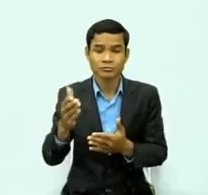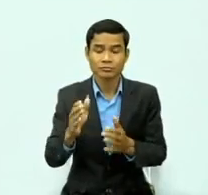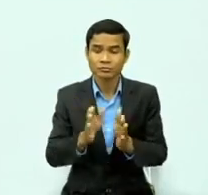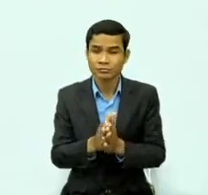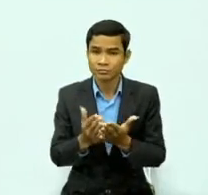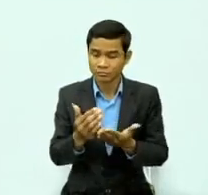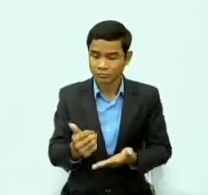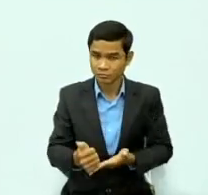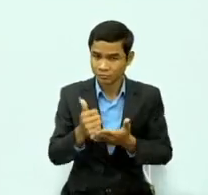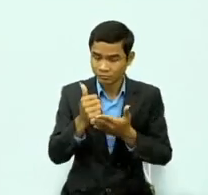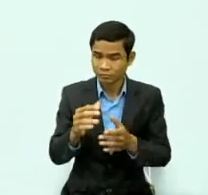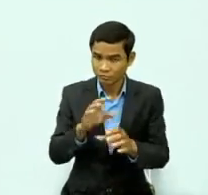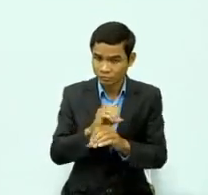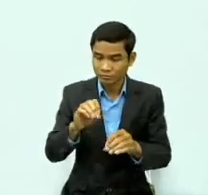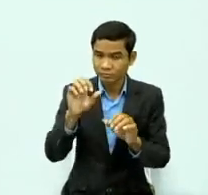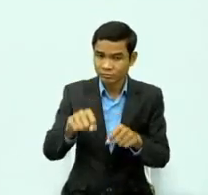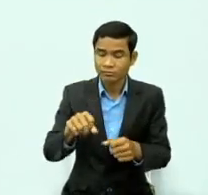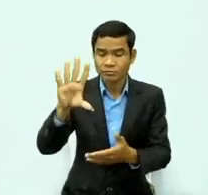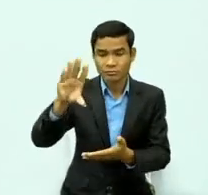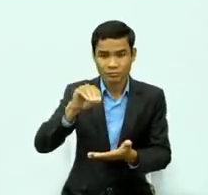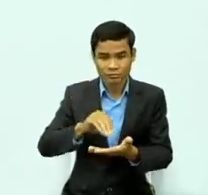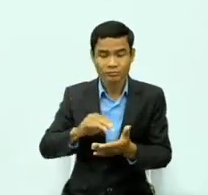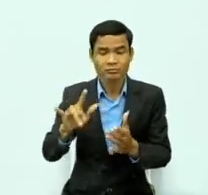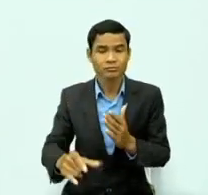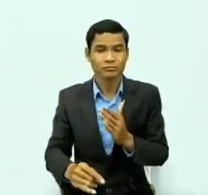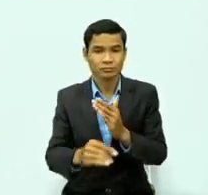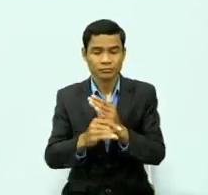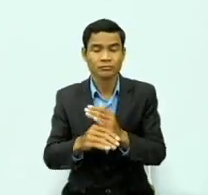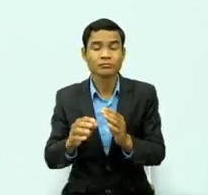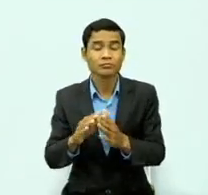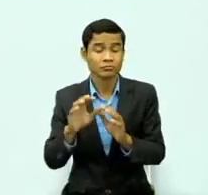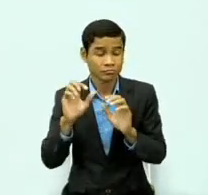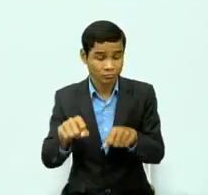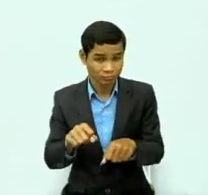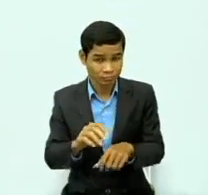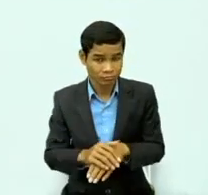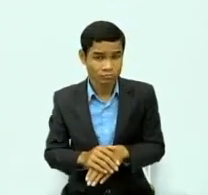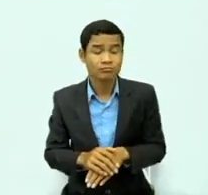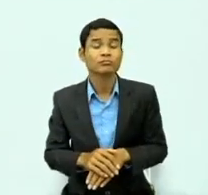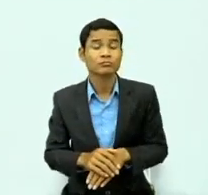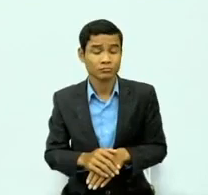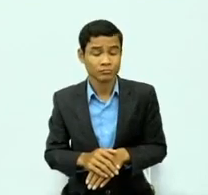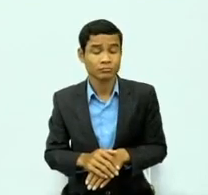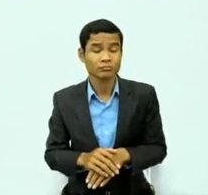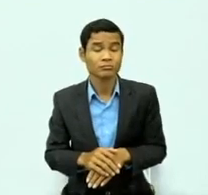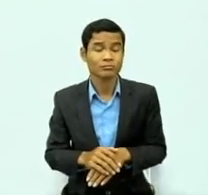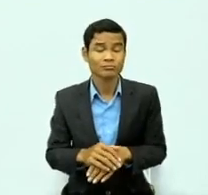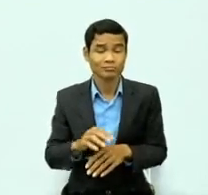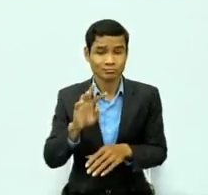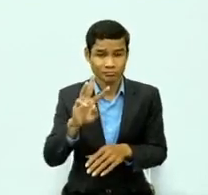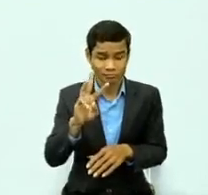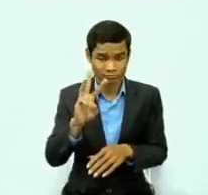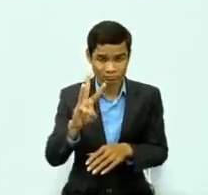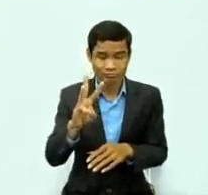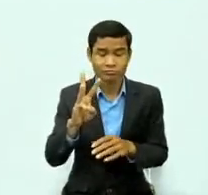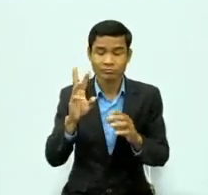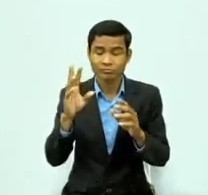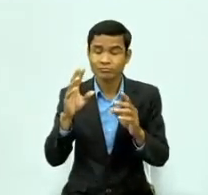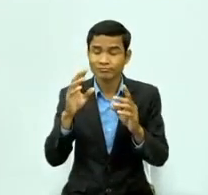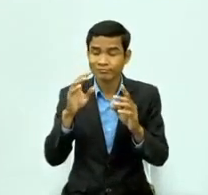ជំនួយកូនអាចចំឡងបន្ថែមណាគឺ3ចា3តួអក្សរនេះផ្សំជាមួយ